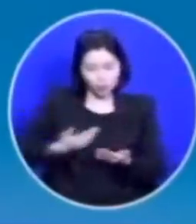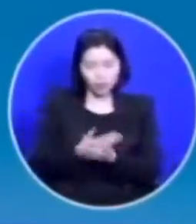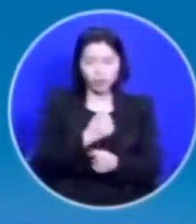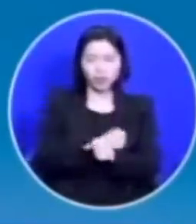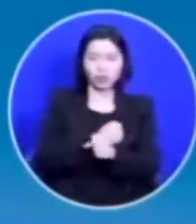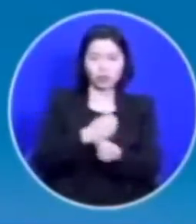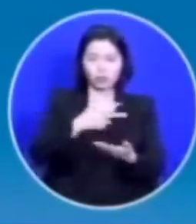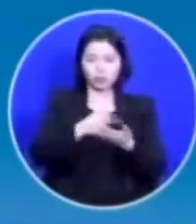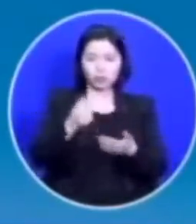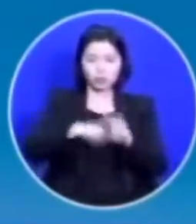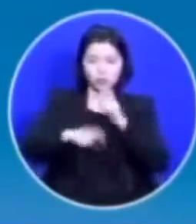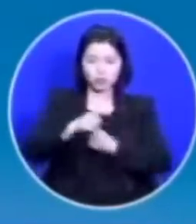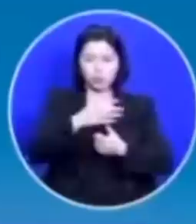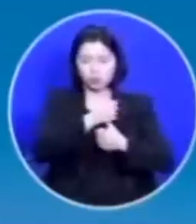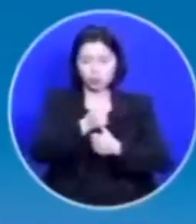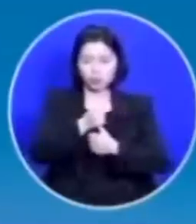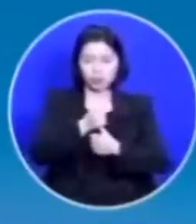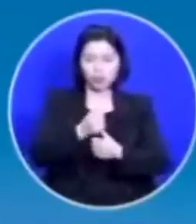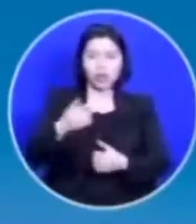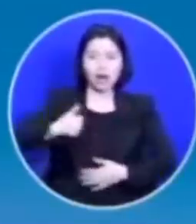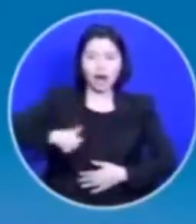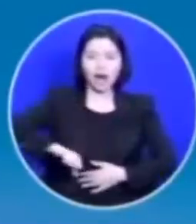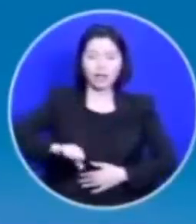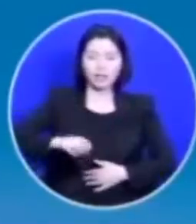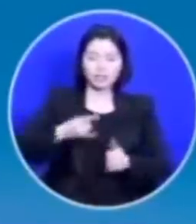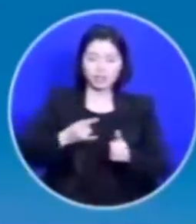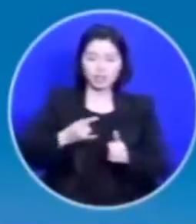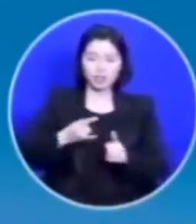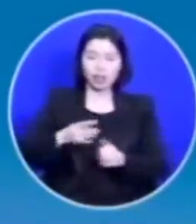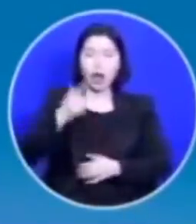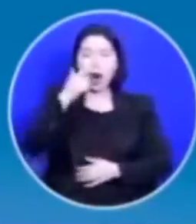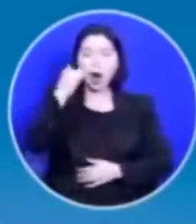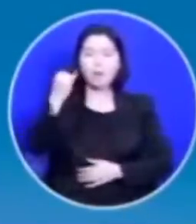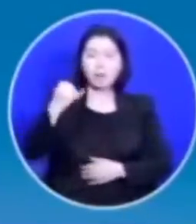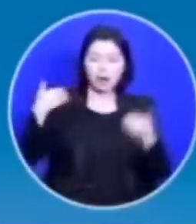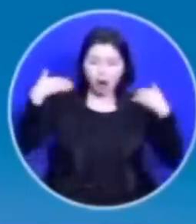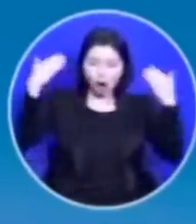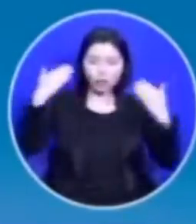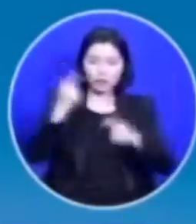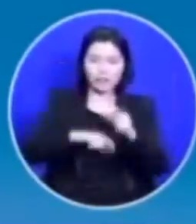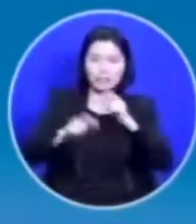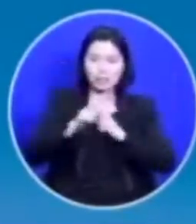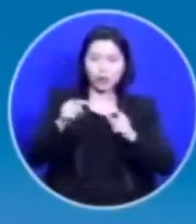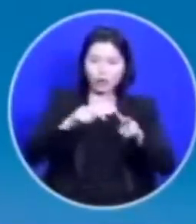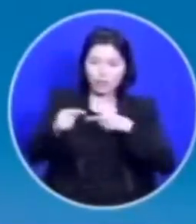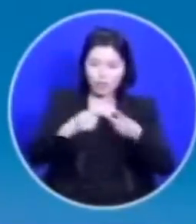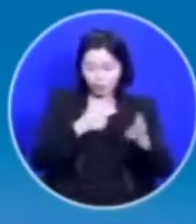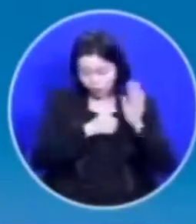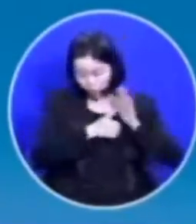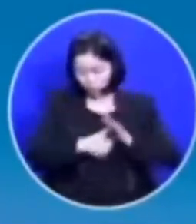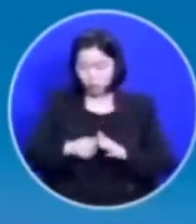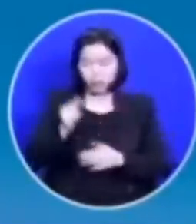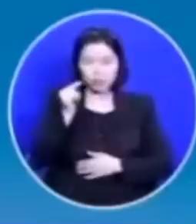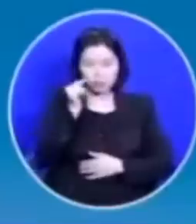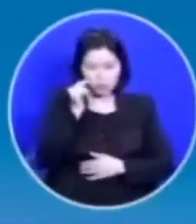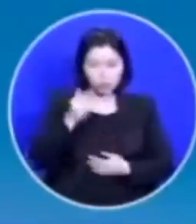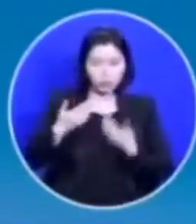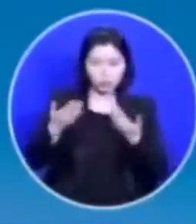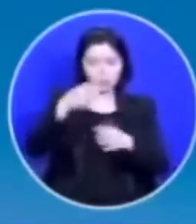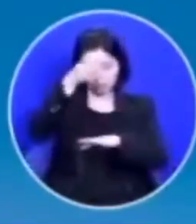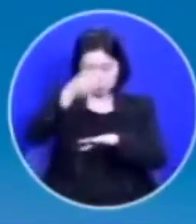붙잡았습니다 아들에게 엄마가 어른인데 더 이해하고 참아 주지 못해서 미안했다 고 사과